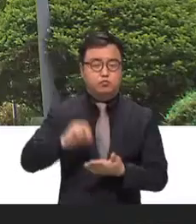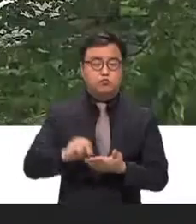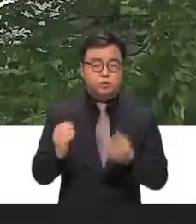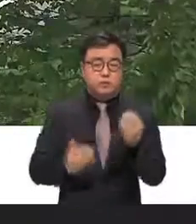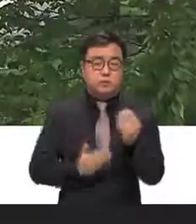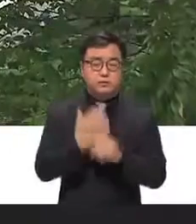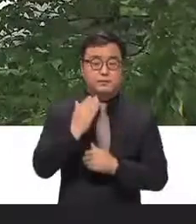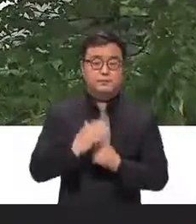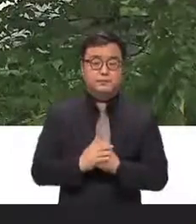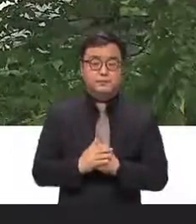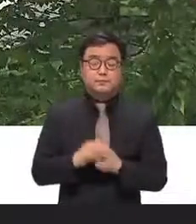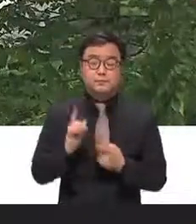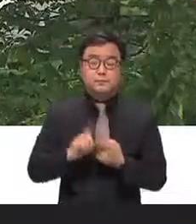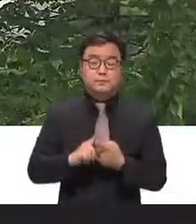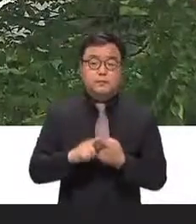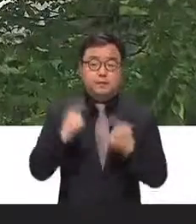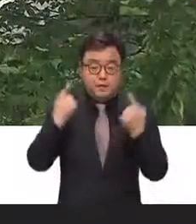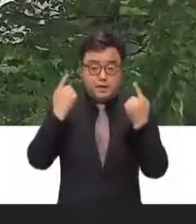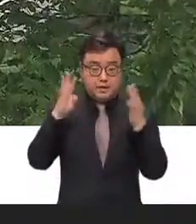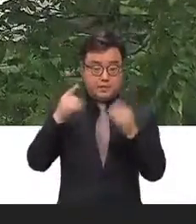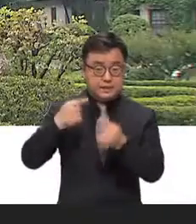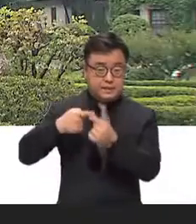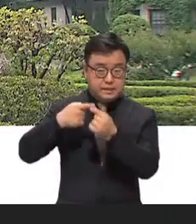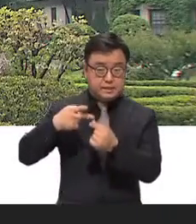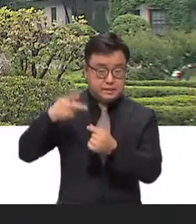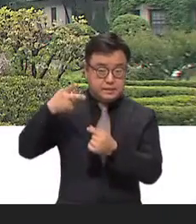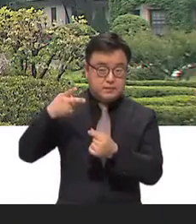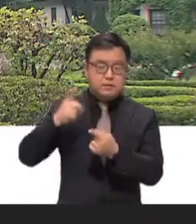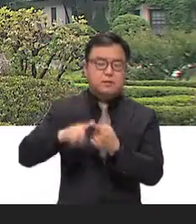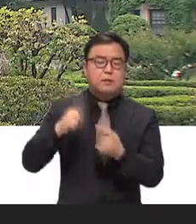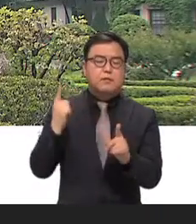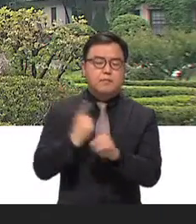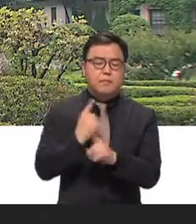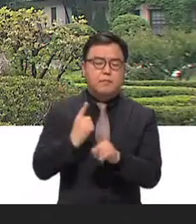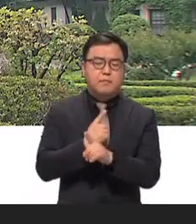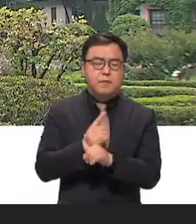있습니다. 그래서 이 대학 서열 체제 문제 해결은 좀 이번에 꼭 한번 좀